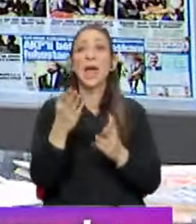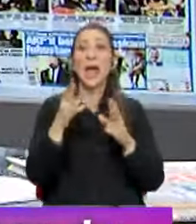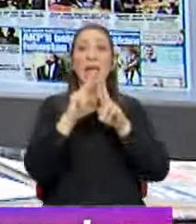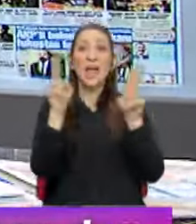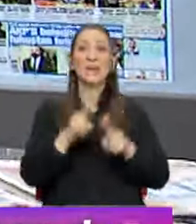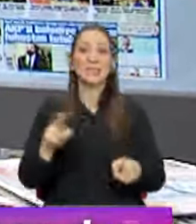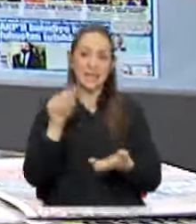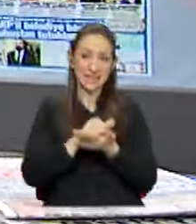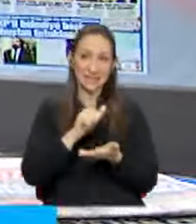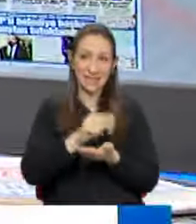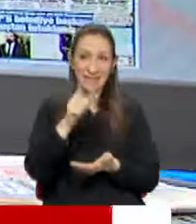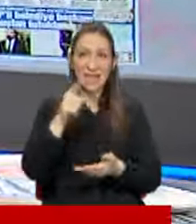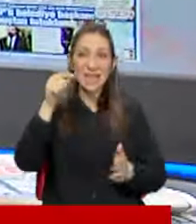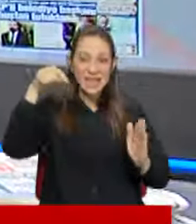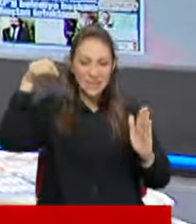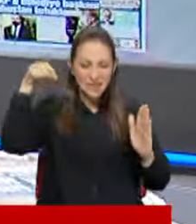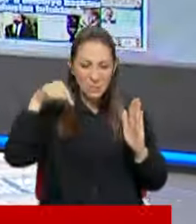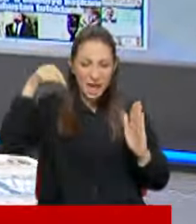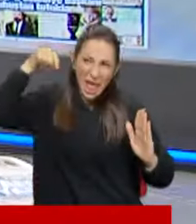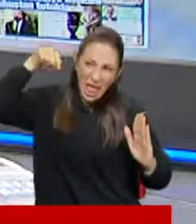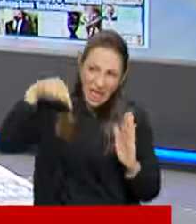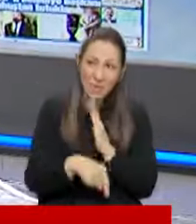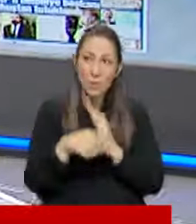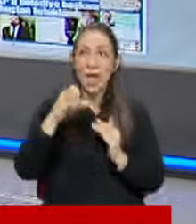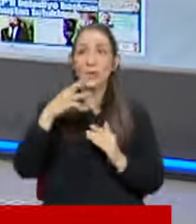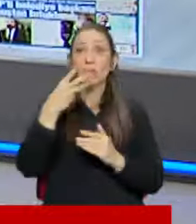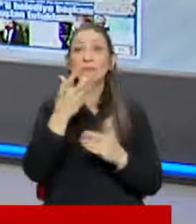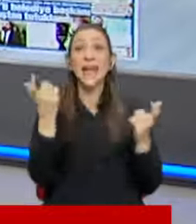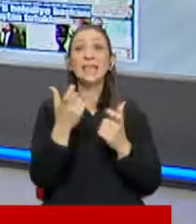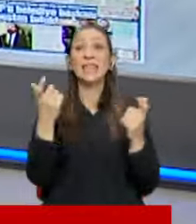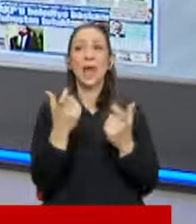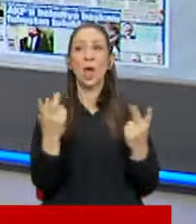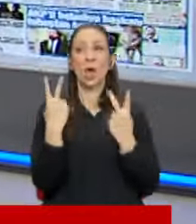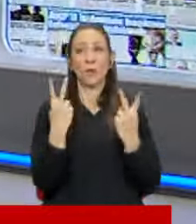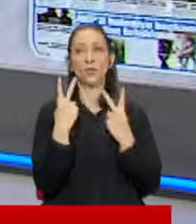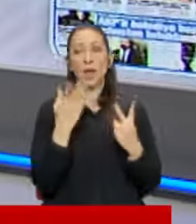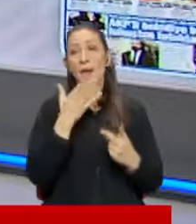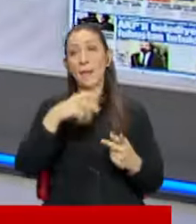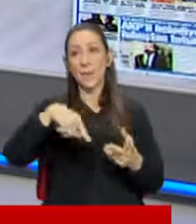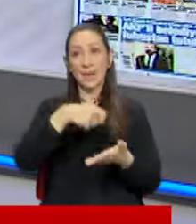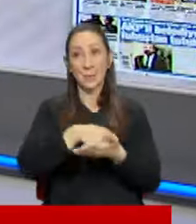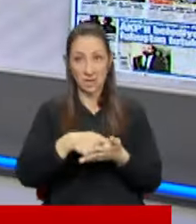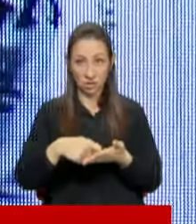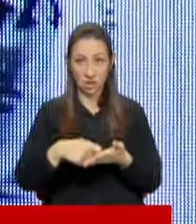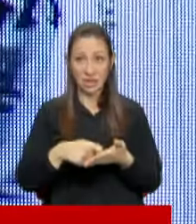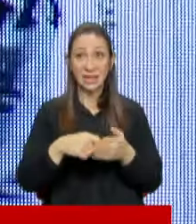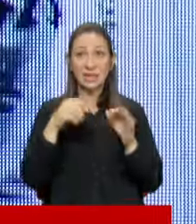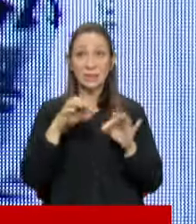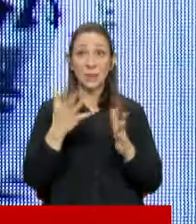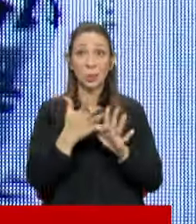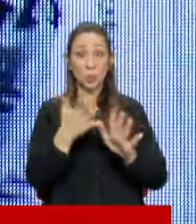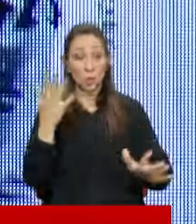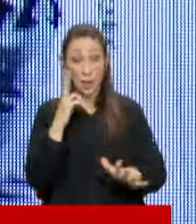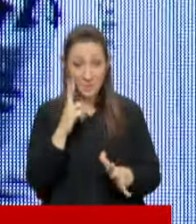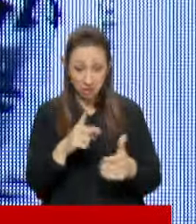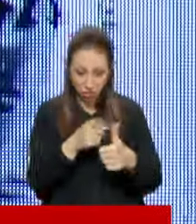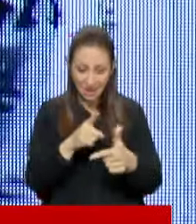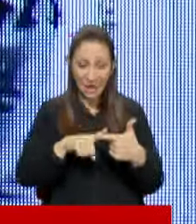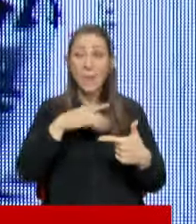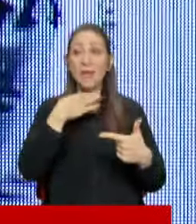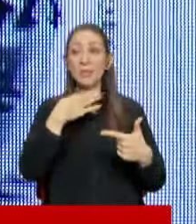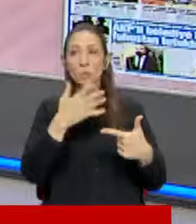Evrensel Gazetesi dipten en dibe Erdoğan'ın nereden nereye diye övündüğü emekli maaşı. Şimdi hem kuyruklara bakacağız hem